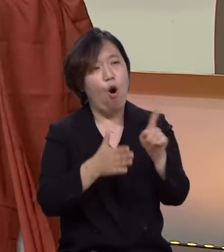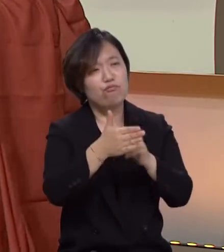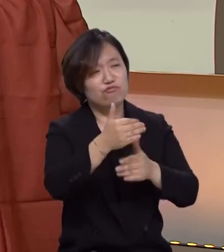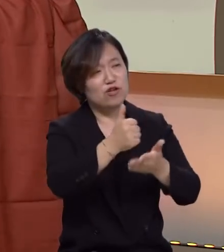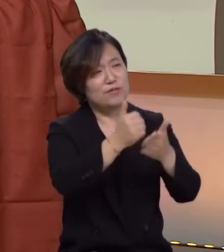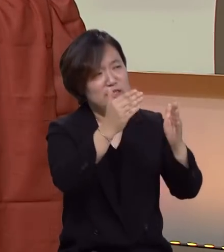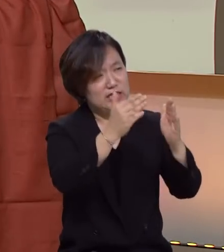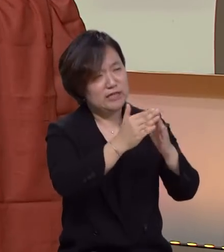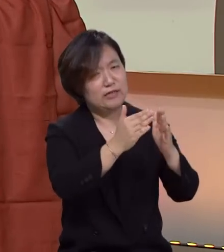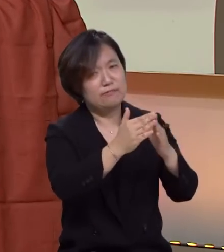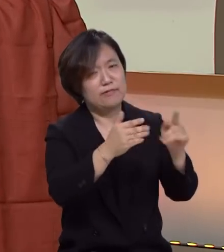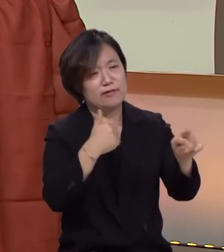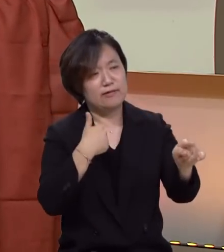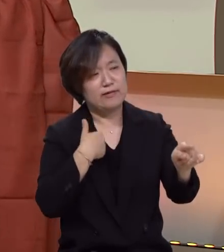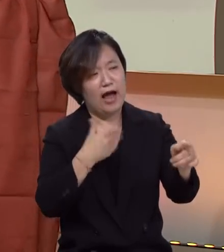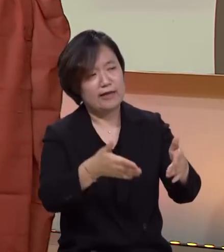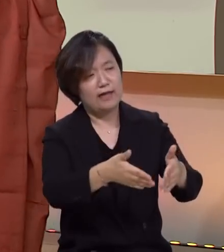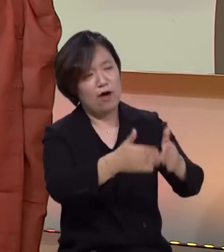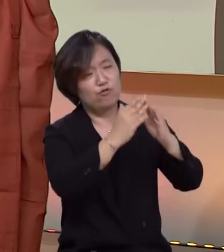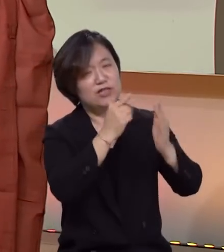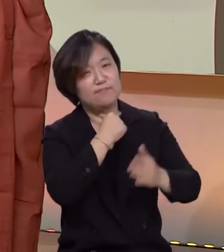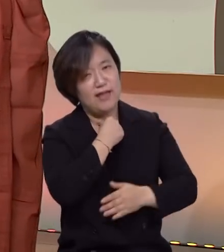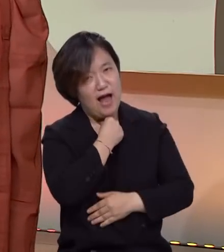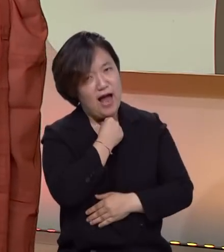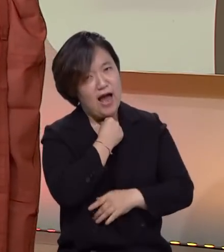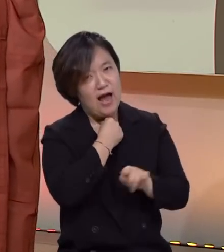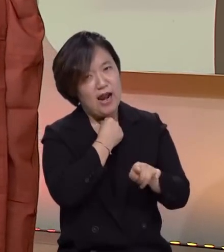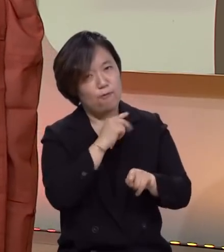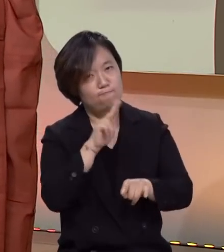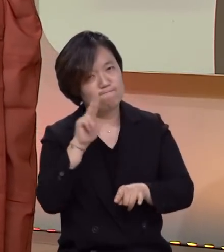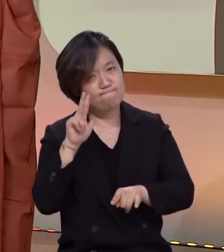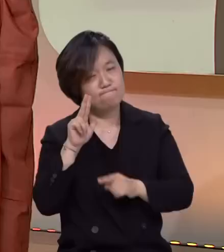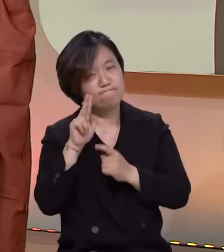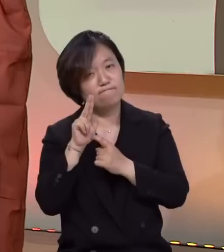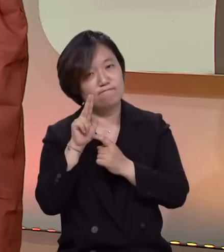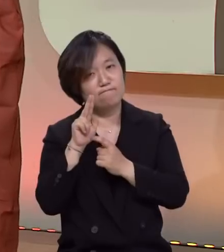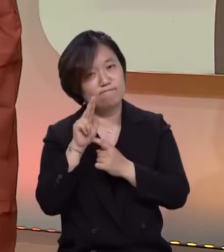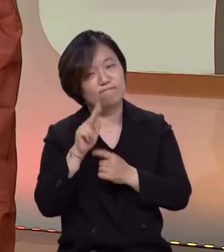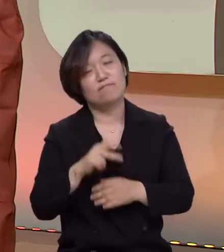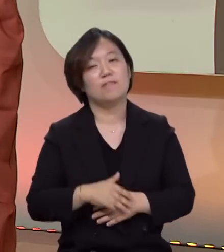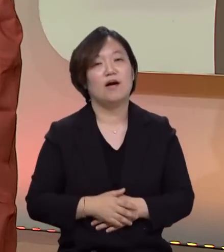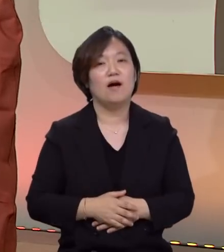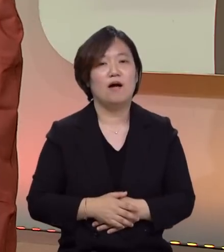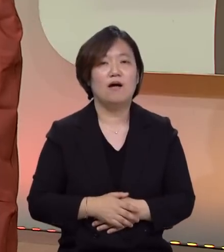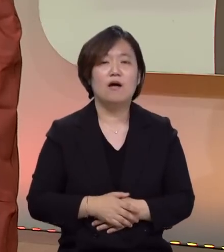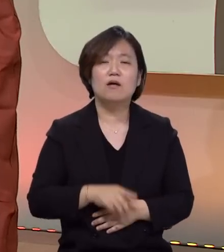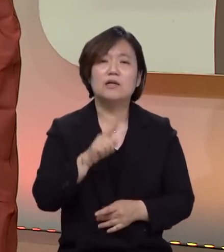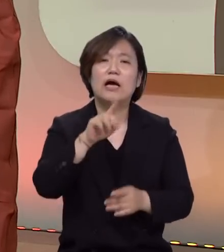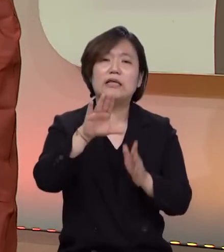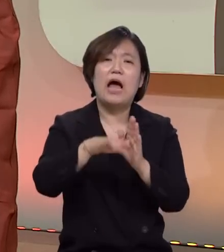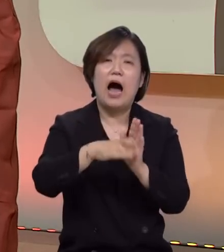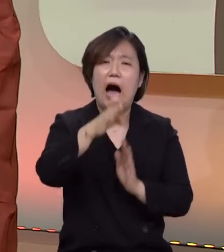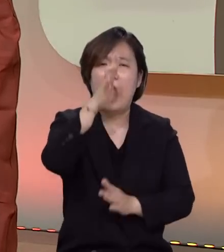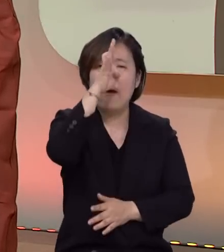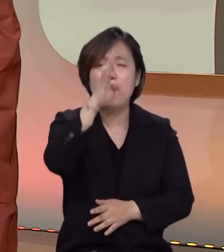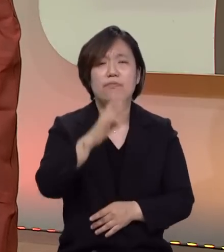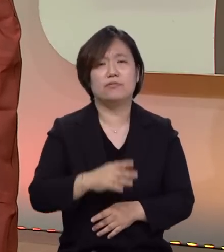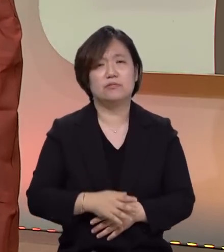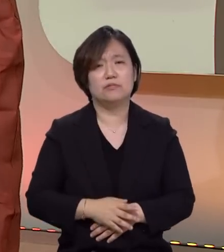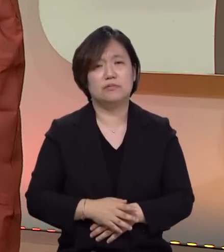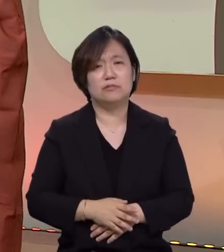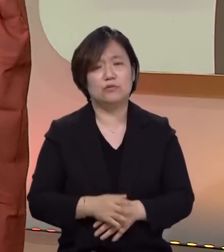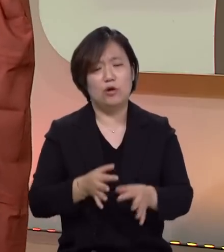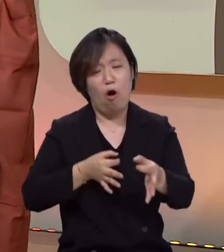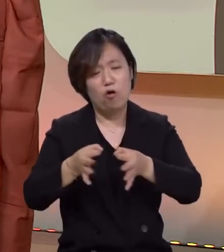불사를 해야 되겠다라고 마음을 딱 먹으셨는데 그때가 IMF 시절이었어요 IMF